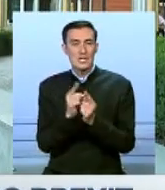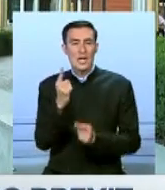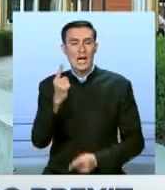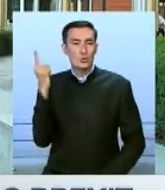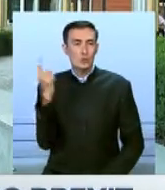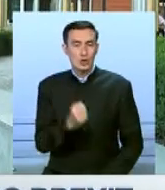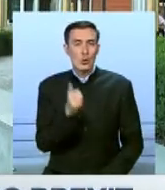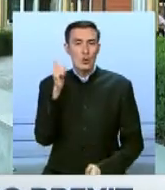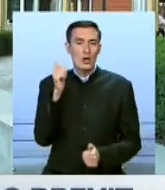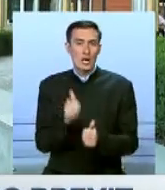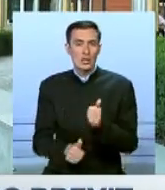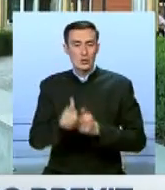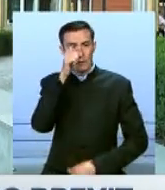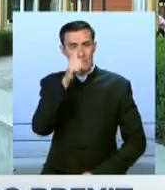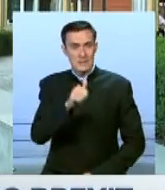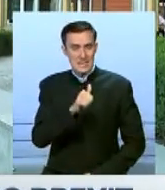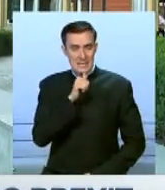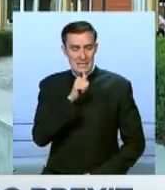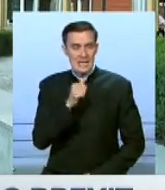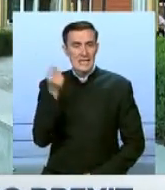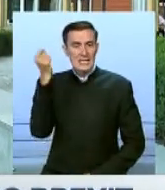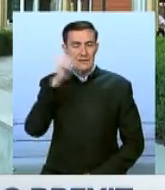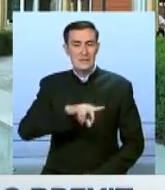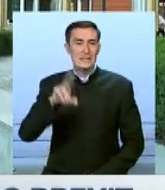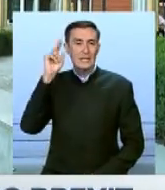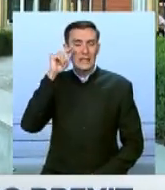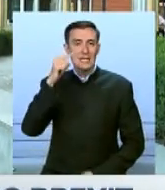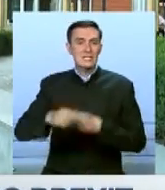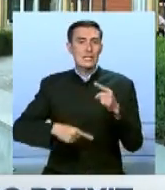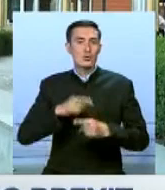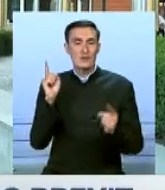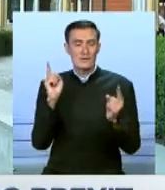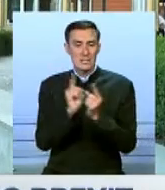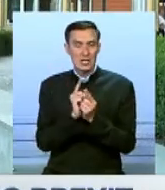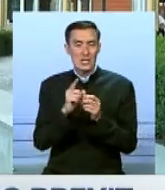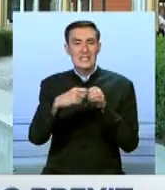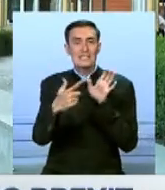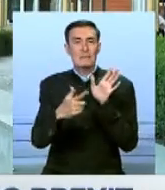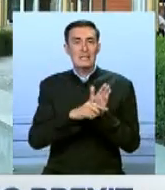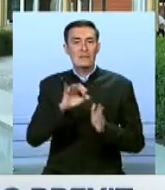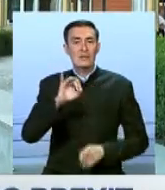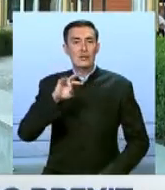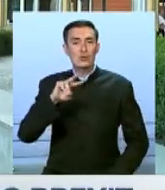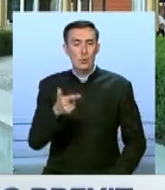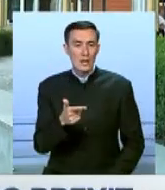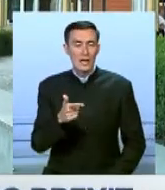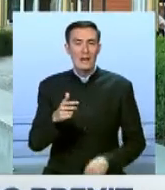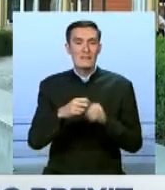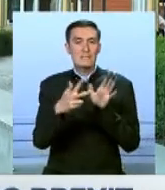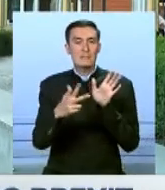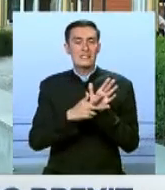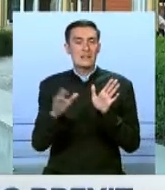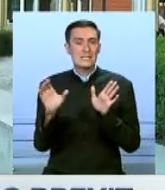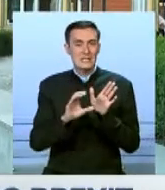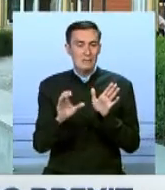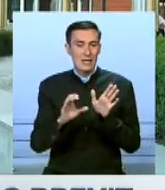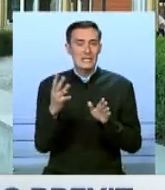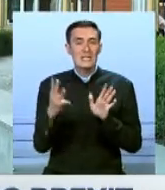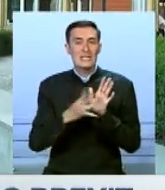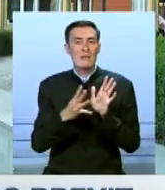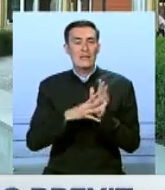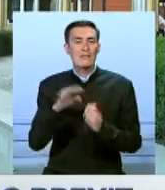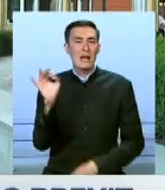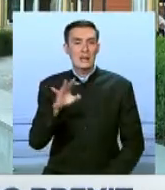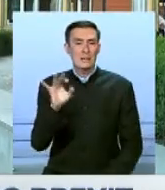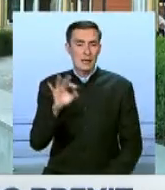1 неделю каждого месяца. Известны уже и даты следующих встреч. Это 17 июля, 18 сентября и 9